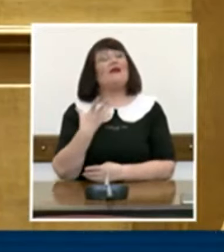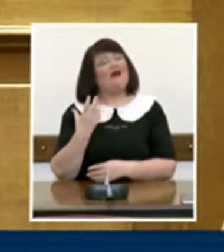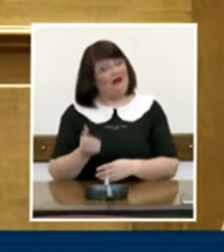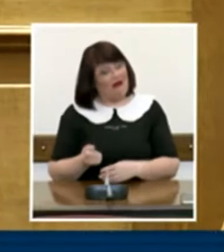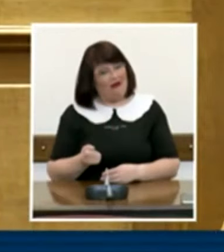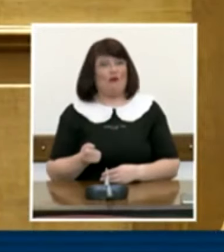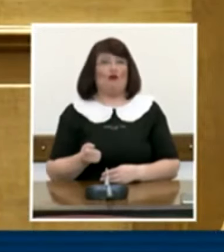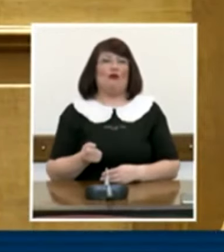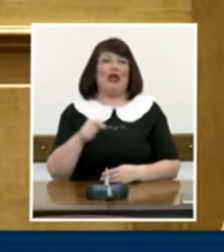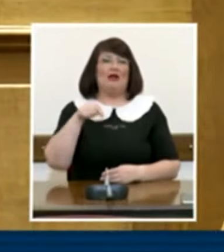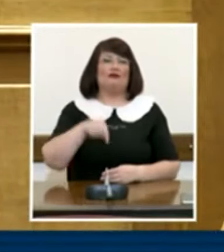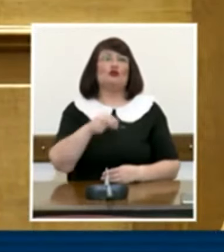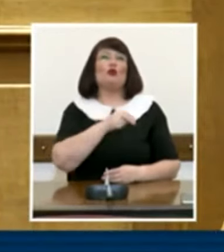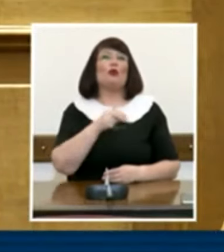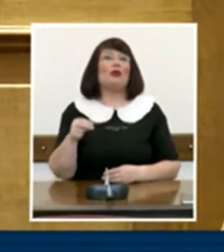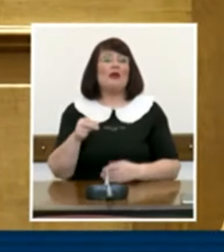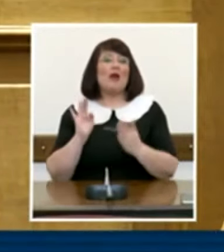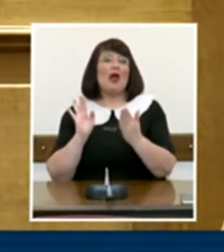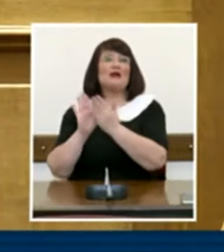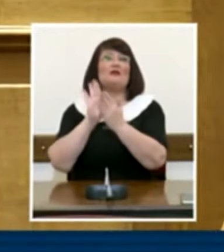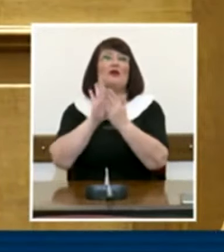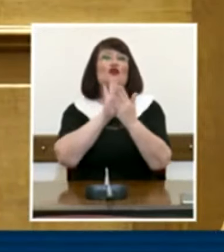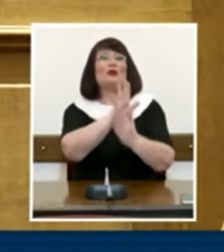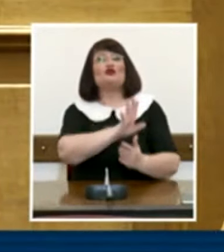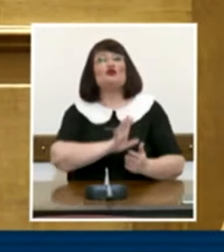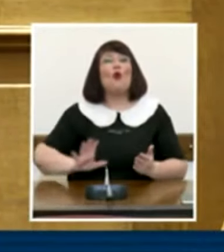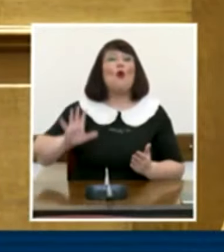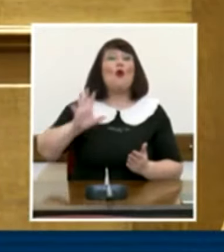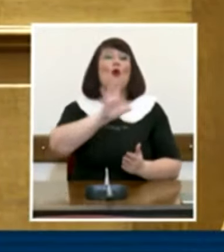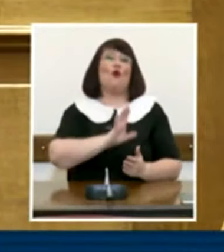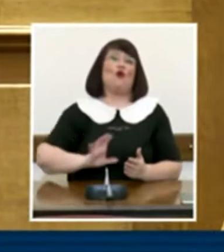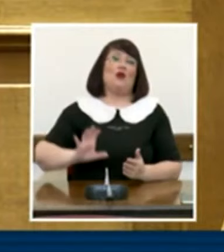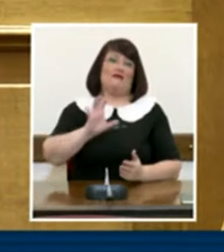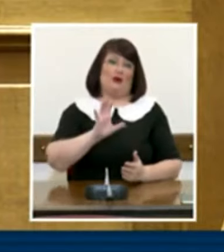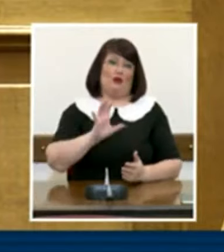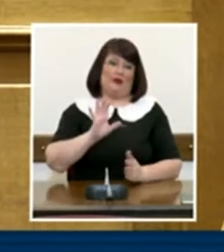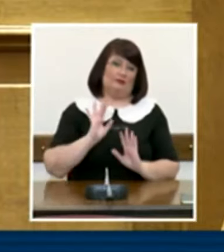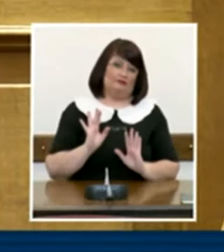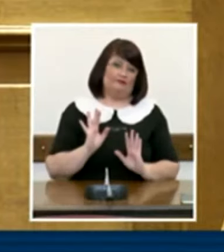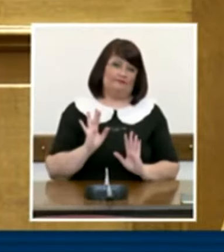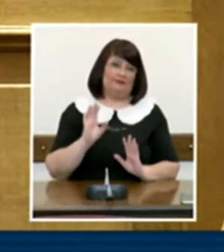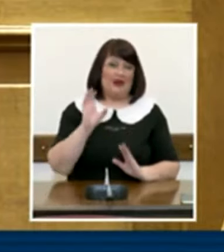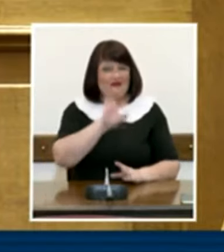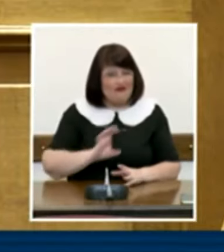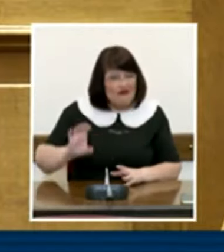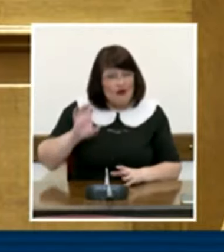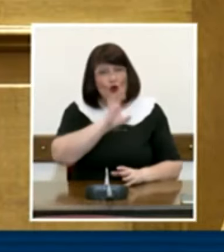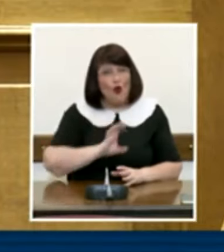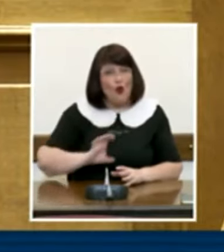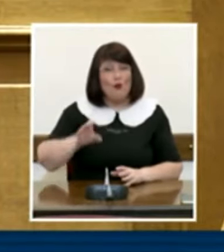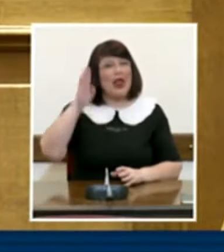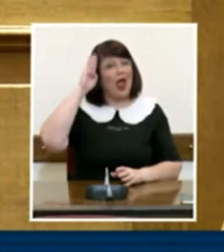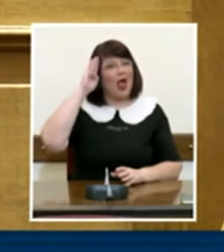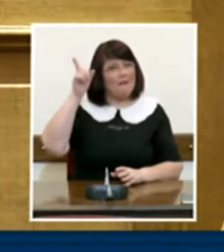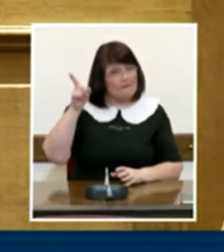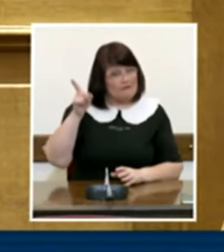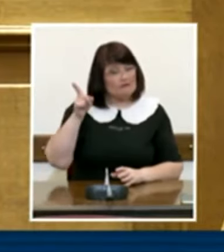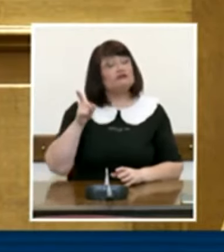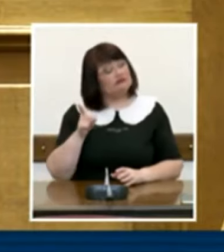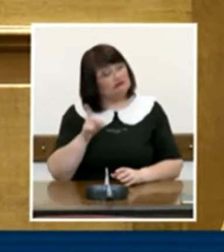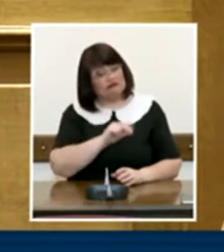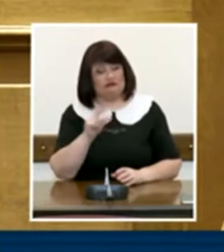οποίο το αντιμετωπίζουν όλες οι οικονομίες, η ευρωπαϊκή, η αμερικανική, και εξάλλου ήταν